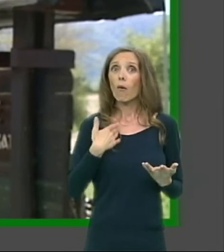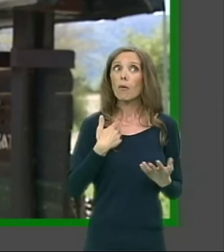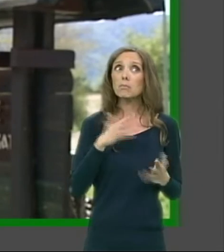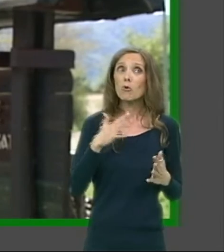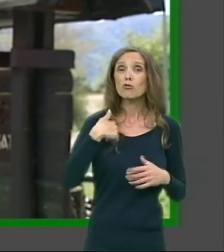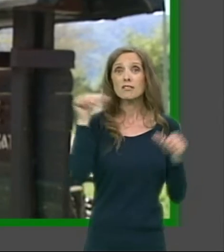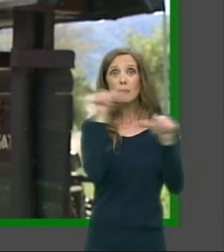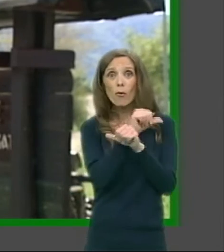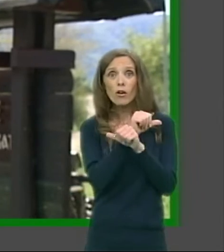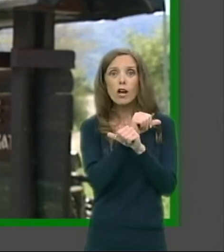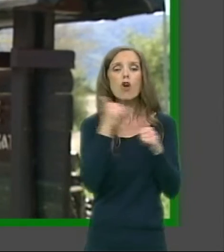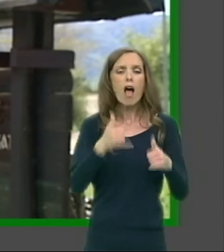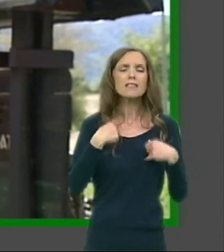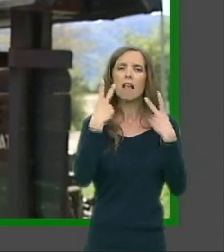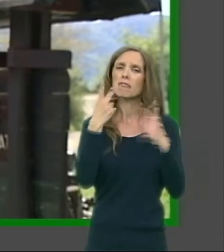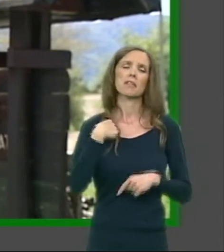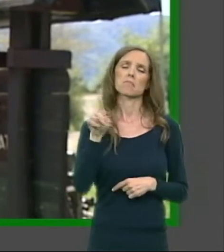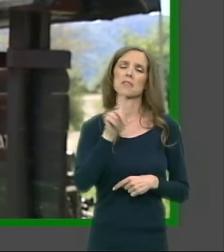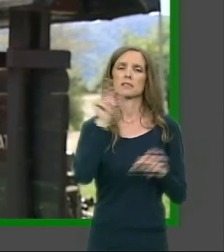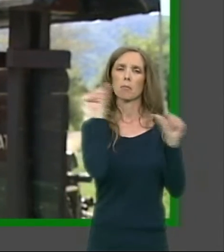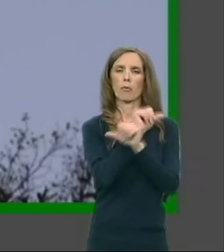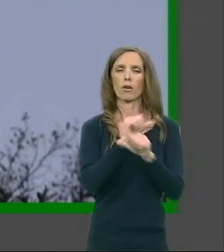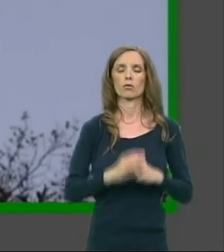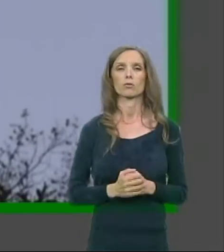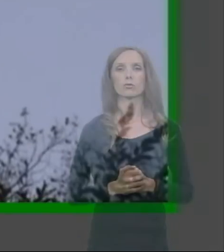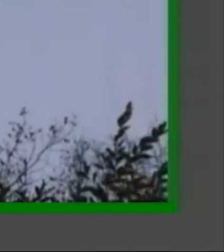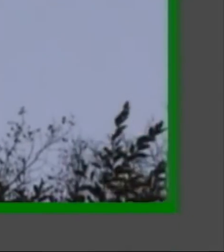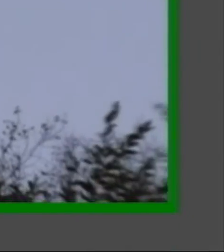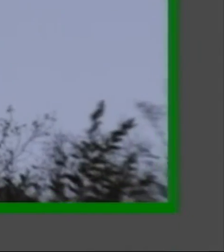znam, možda sam pogrešio, ali sad vidim da nisam.